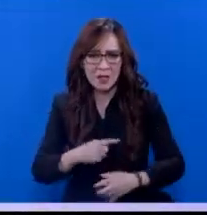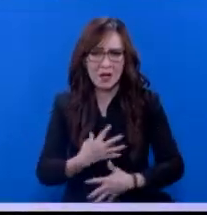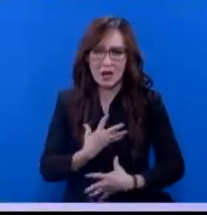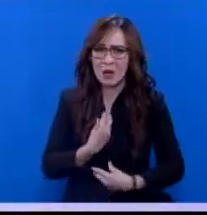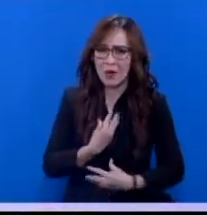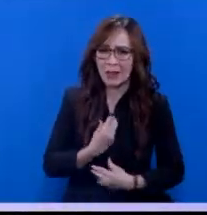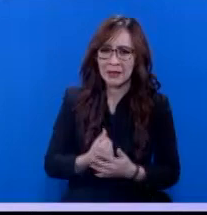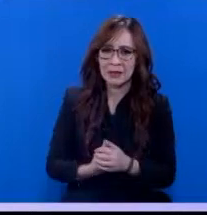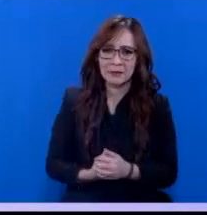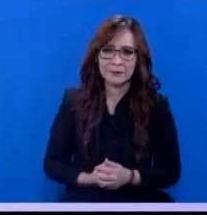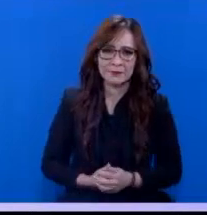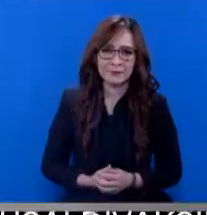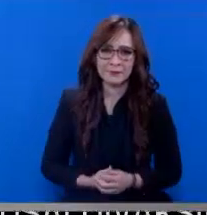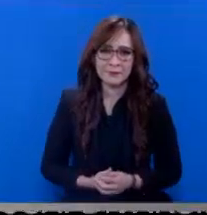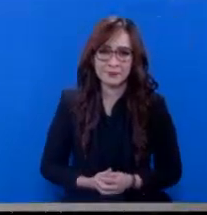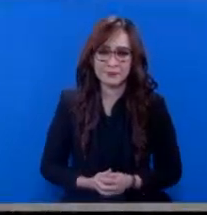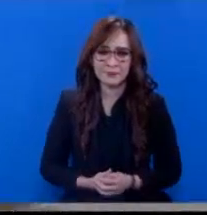yang melintas.